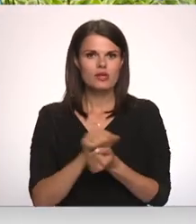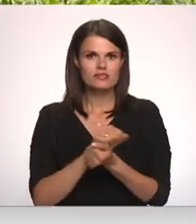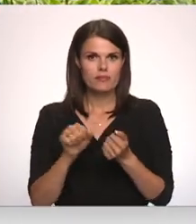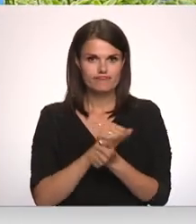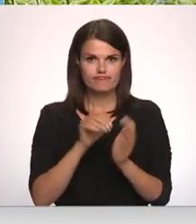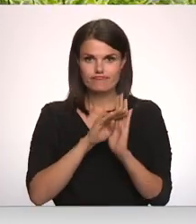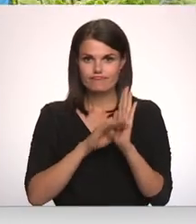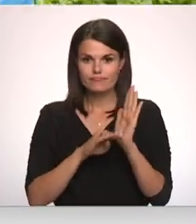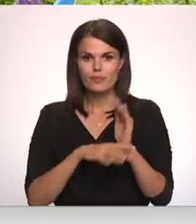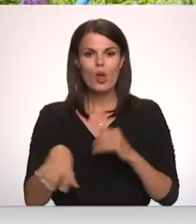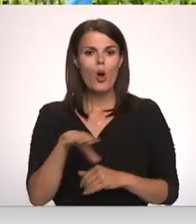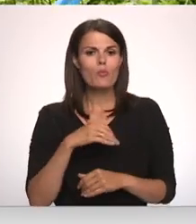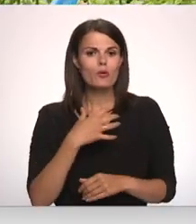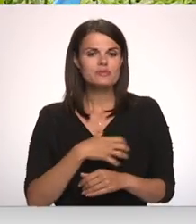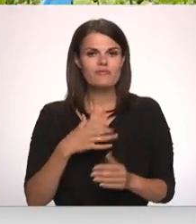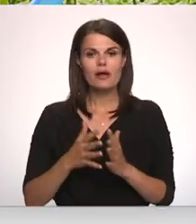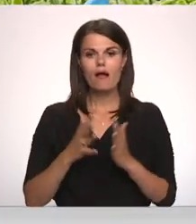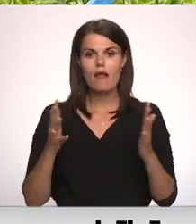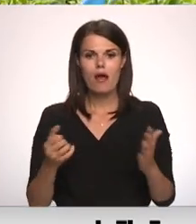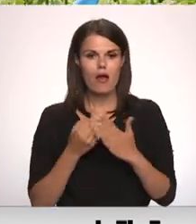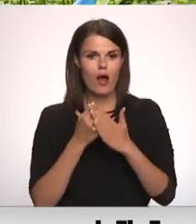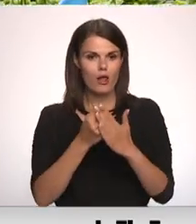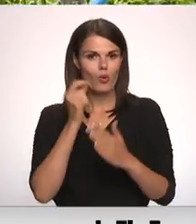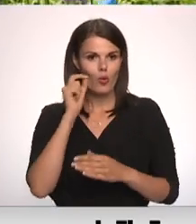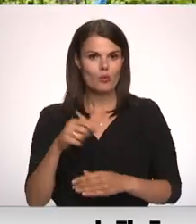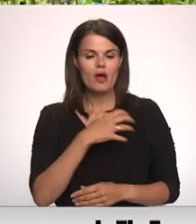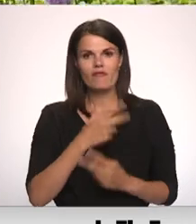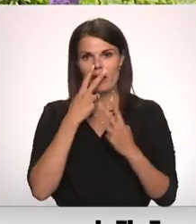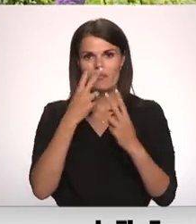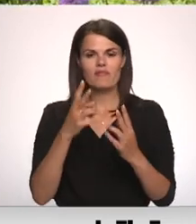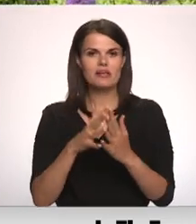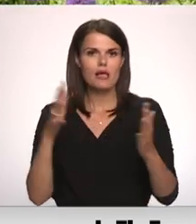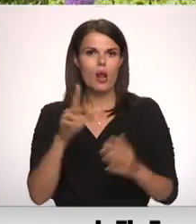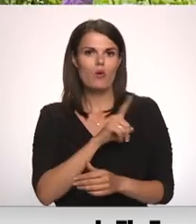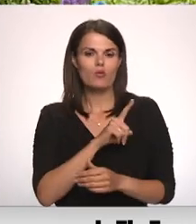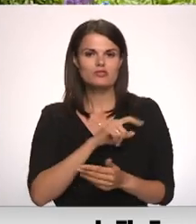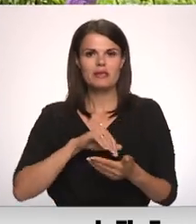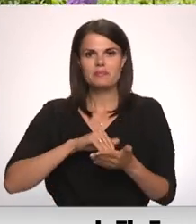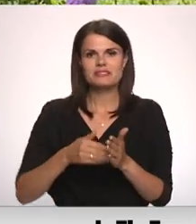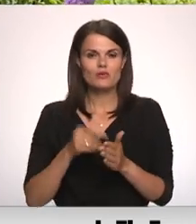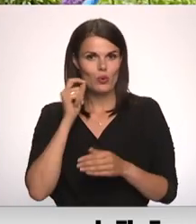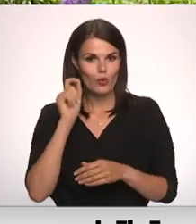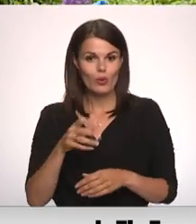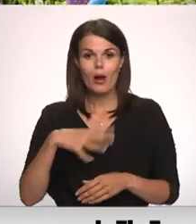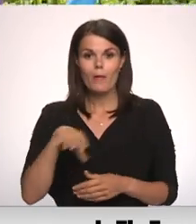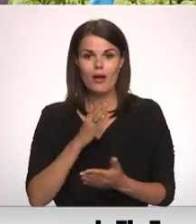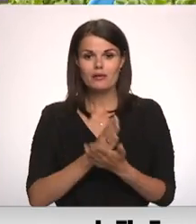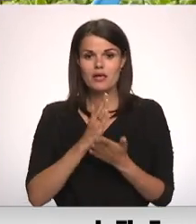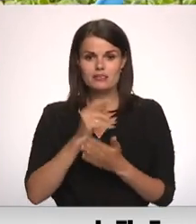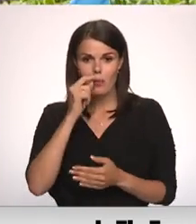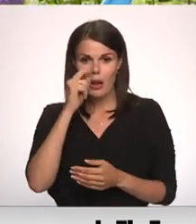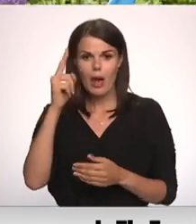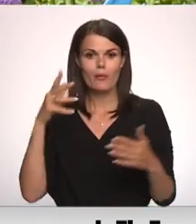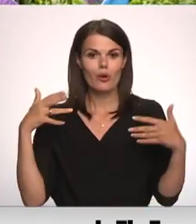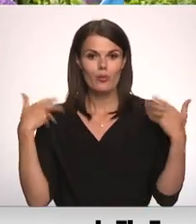Mums ir vajadzīgs lielāks atbalsts Ukrainai. Jāpievērš lielāka uzmanība situācijai Ukrainā. Esam ļoti lepni un priecīgi